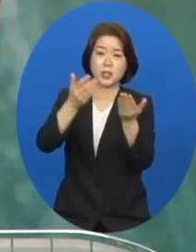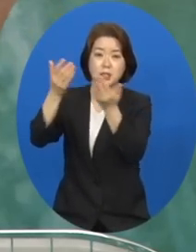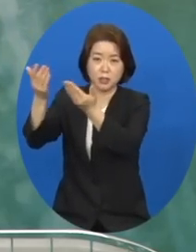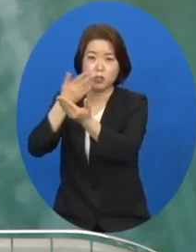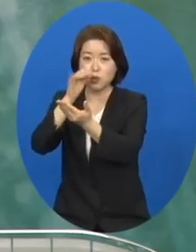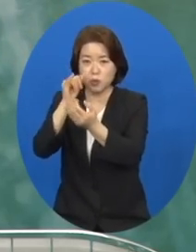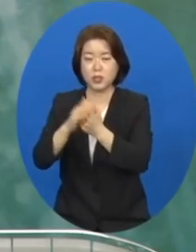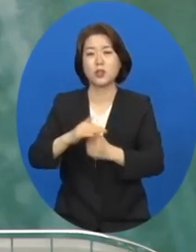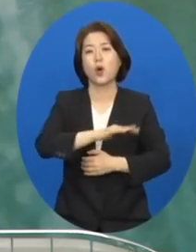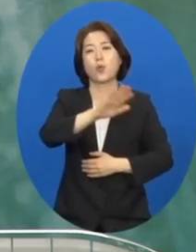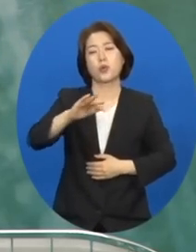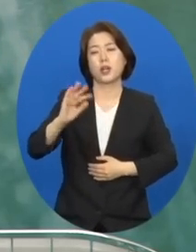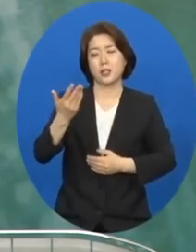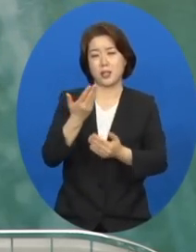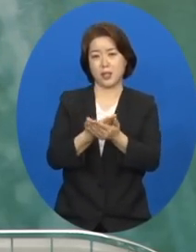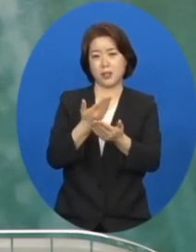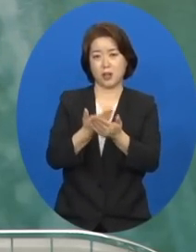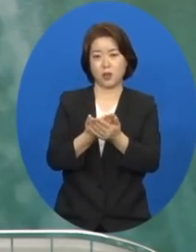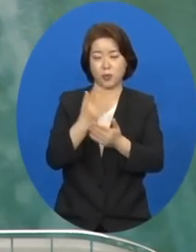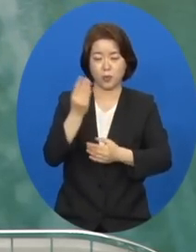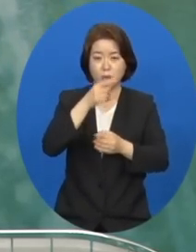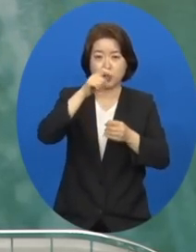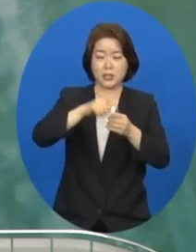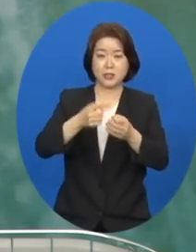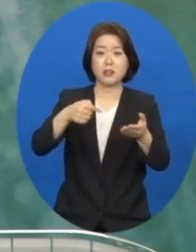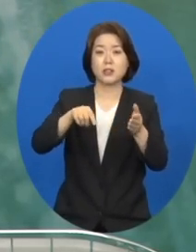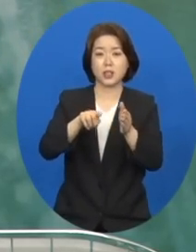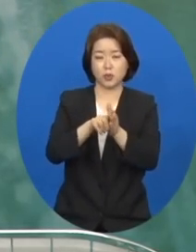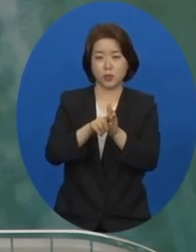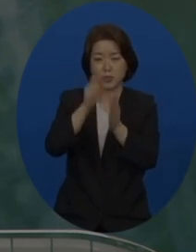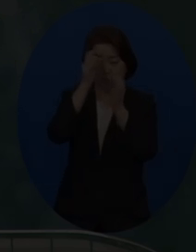저희가 되게 달라 고 우리 선천을 위해서 함께 먼저 기도하도록 하겠습니다